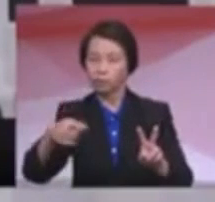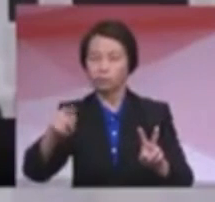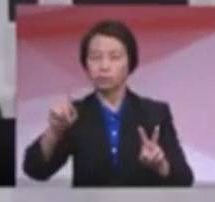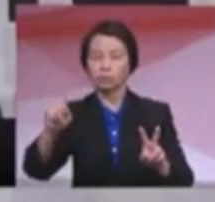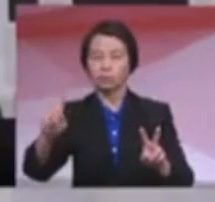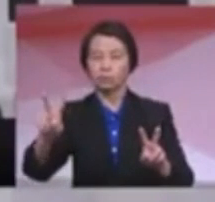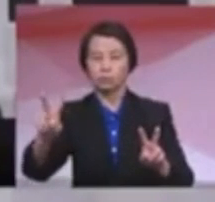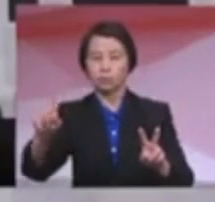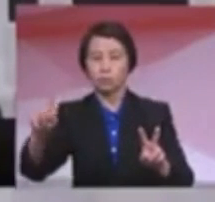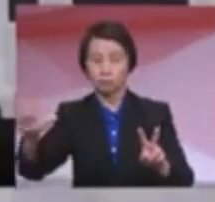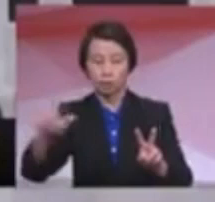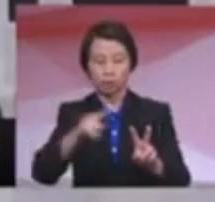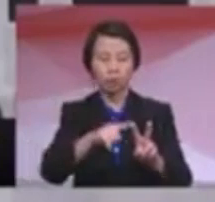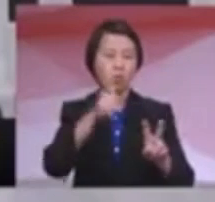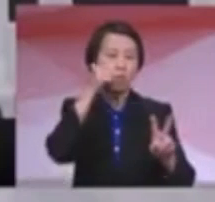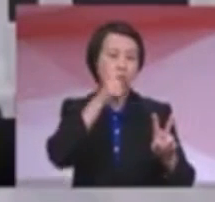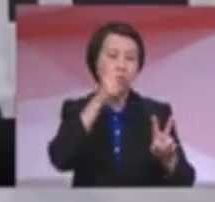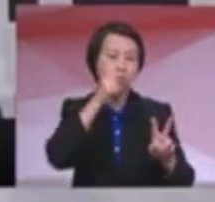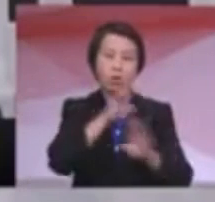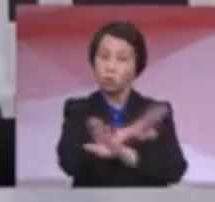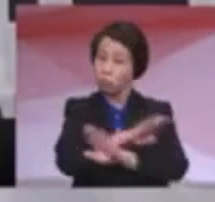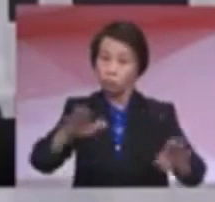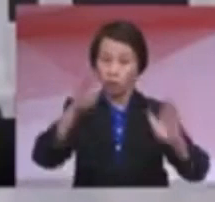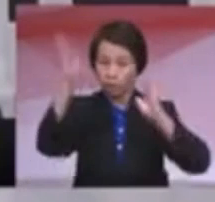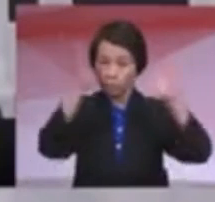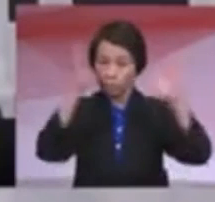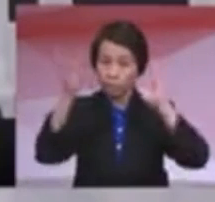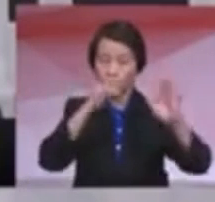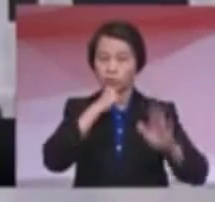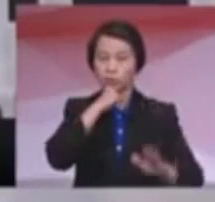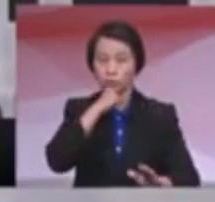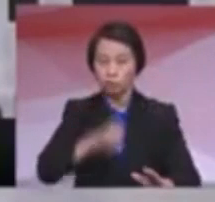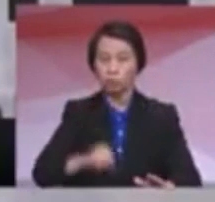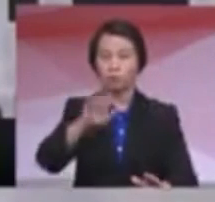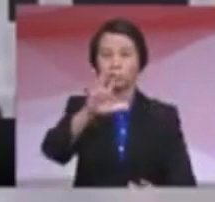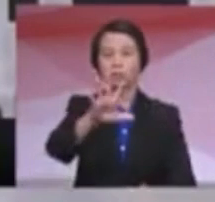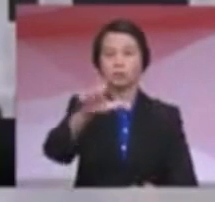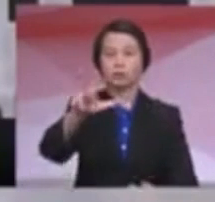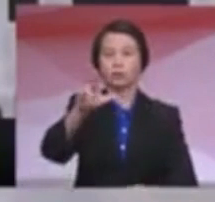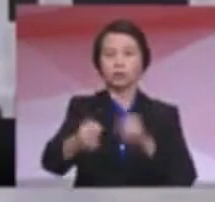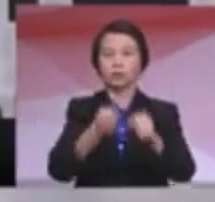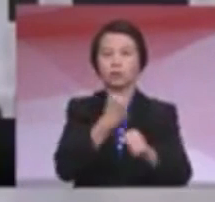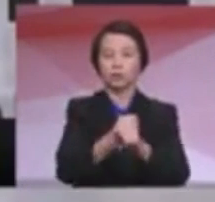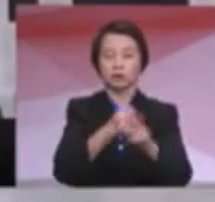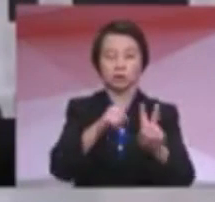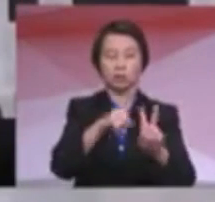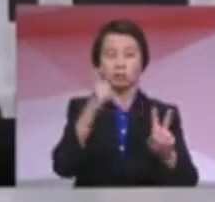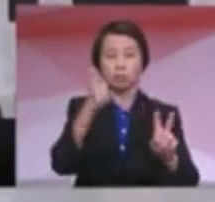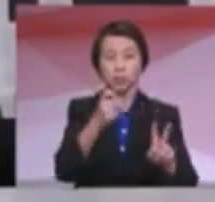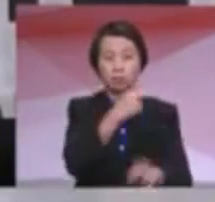28,215, seorang perempuan bukan warga negara berusia 53 tahun meninggal di